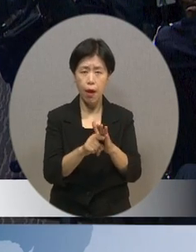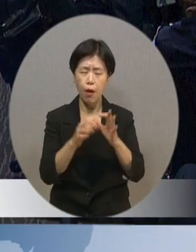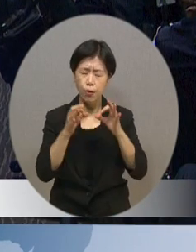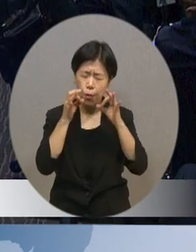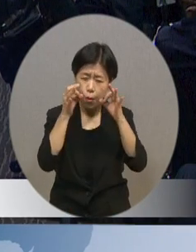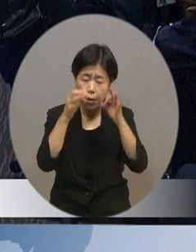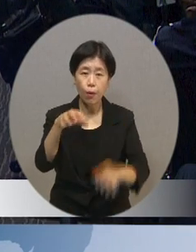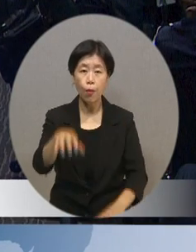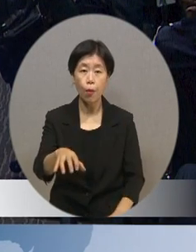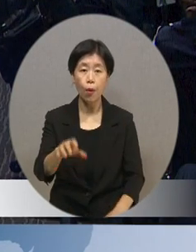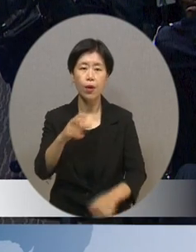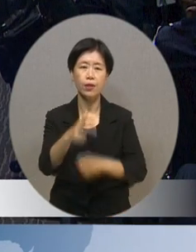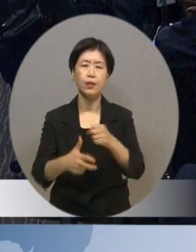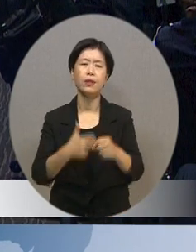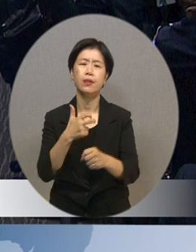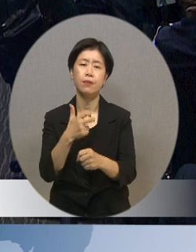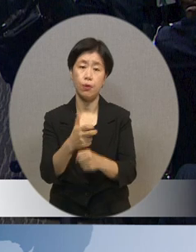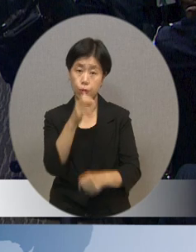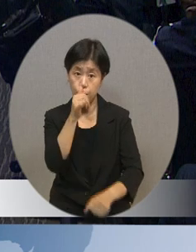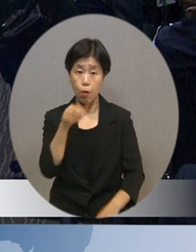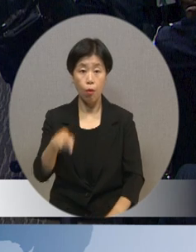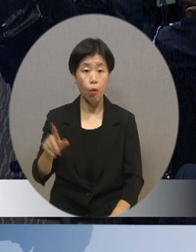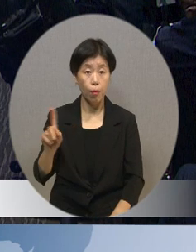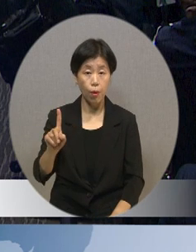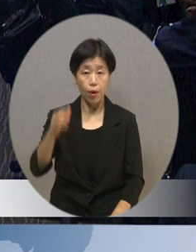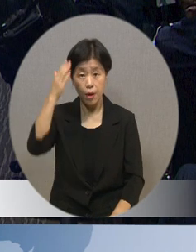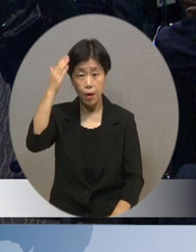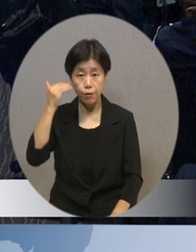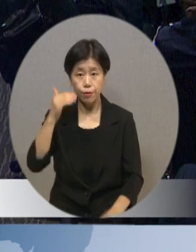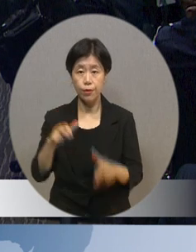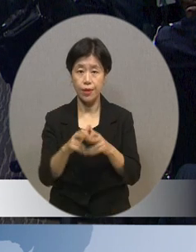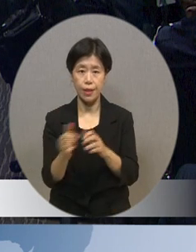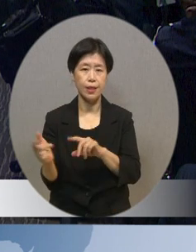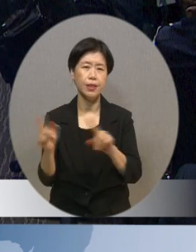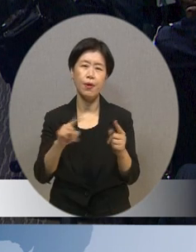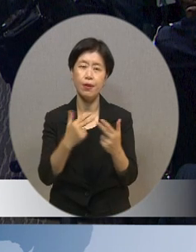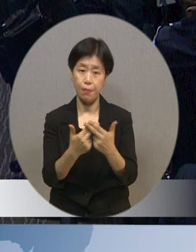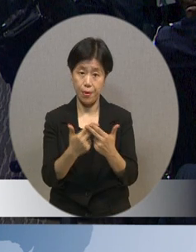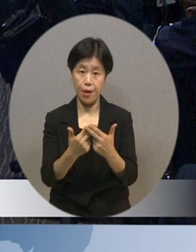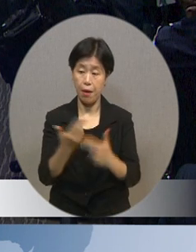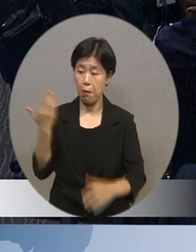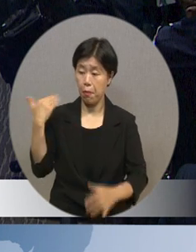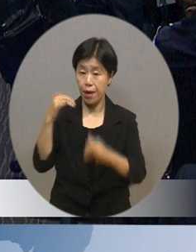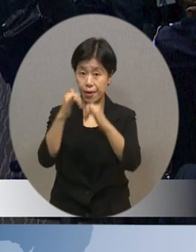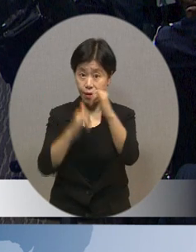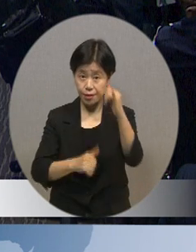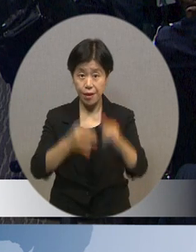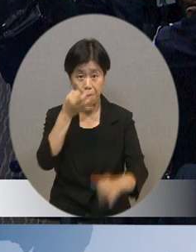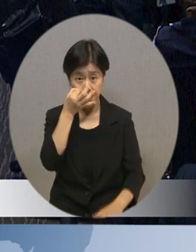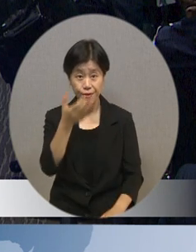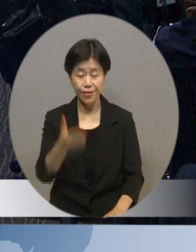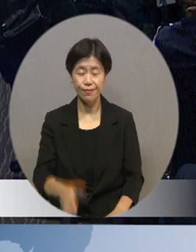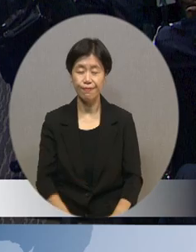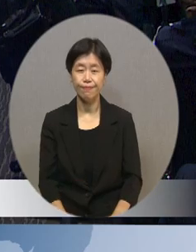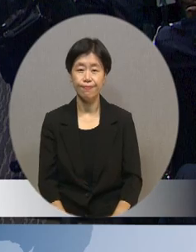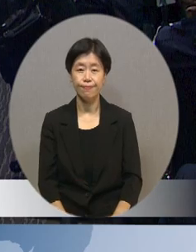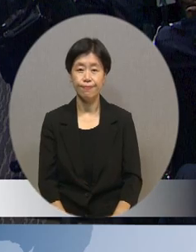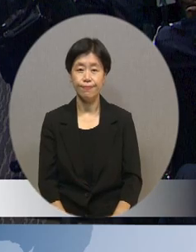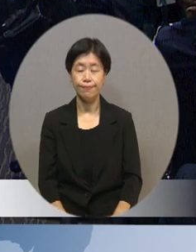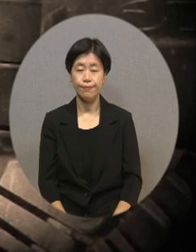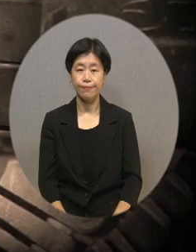노력해 온 곳이 있는데요 한국 장애인 재활 협회입니다 지난 시간을 돌아보는 자리가 마련됐습니다